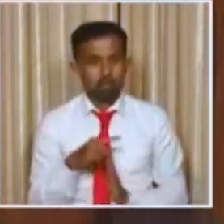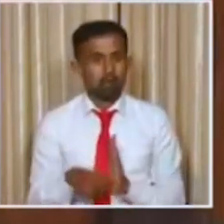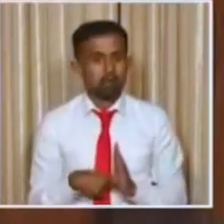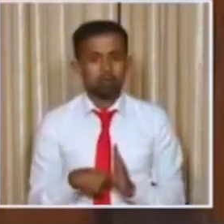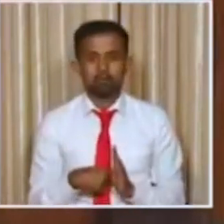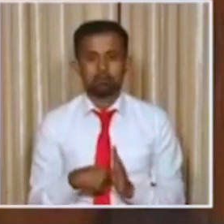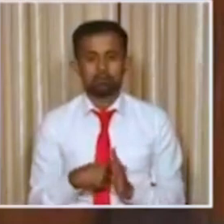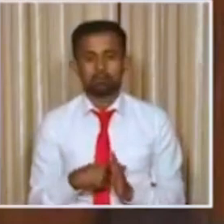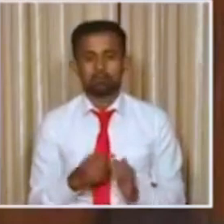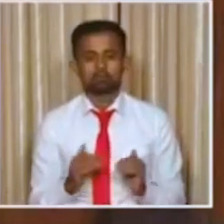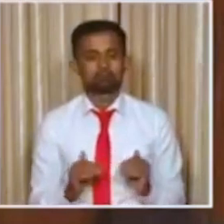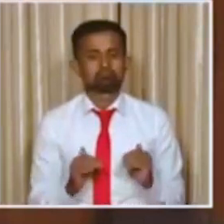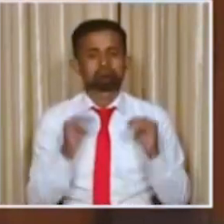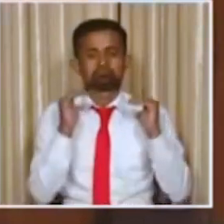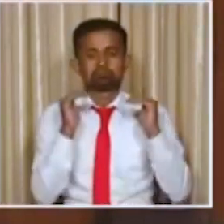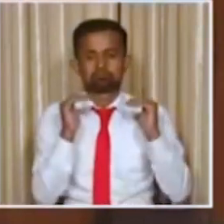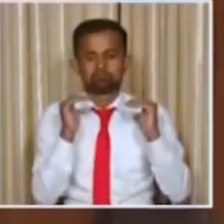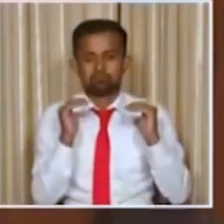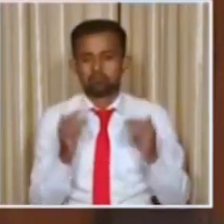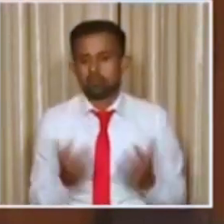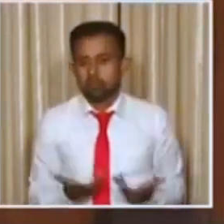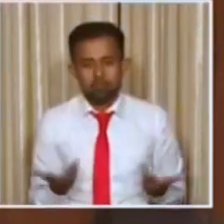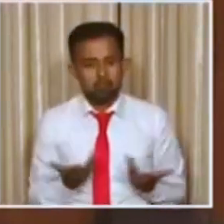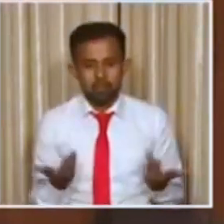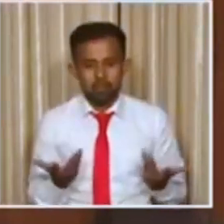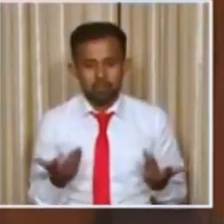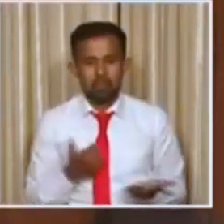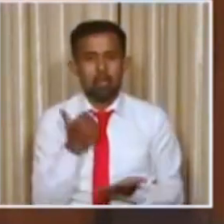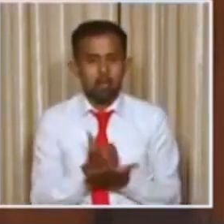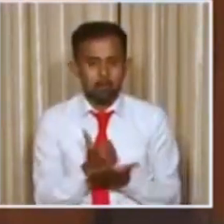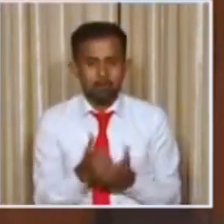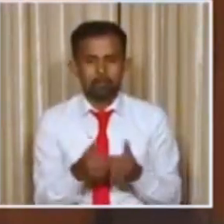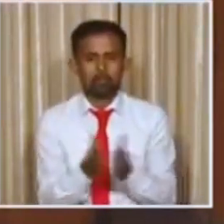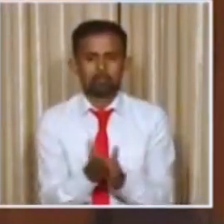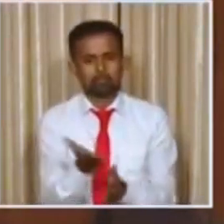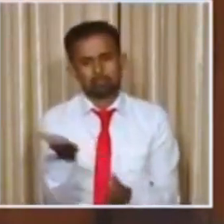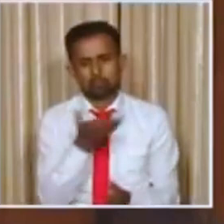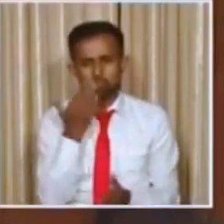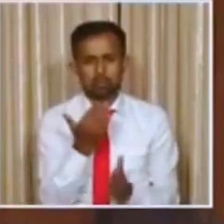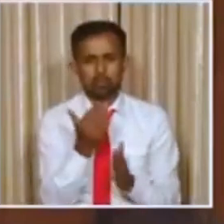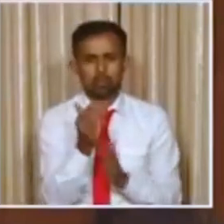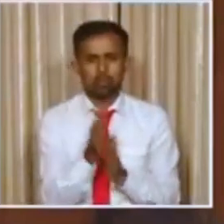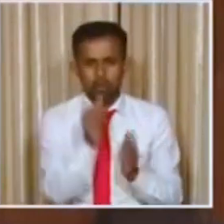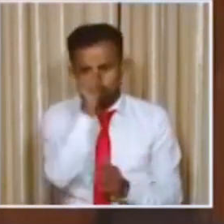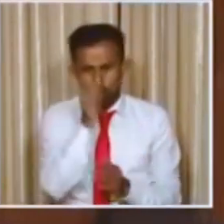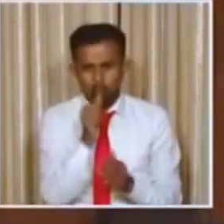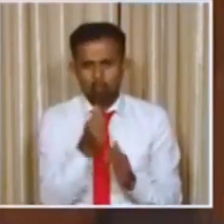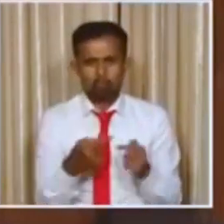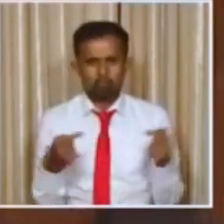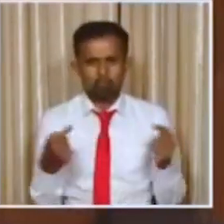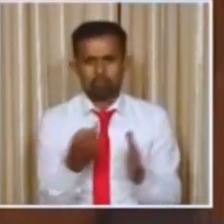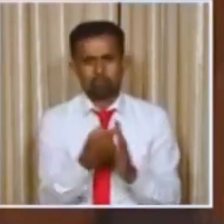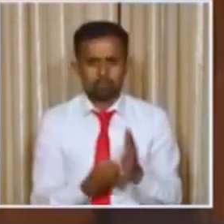முடியாது. நீங்கள் மத்திய வங்கியை நீங்கள் சுவாதீனமாக கொண்டு வந்தாலும் சரி, நீங்கள் ஊழல் மோசடிக்கு எதிரான சட்டங்கள் கொண்டாலும் சரி, நீங்கள் IMF